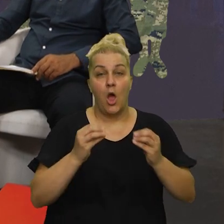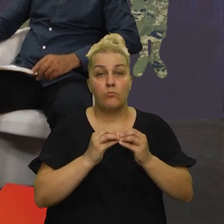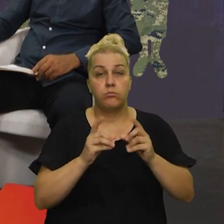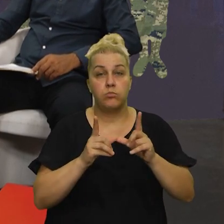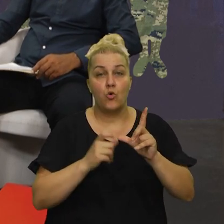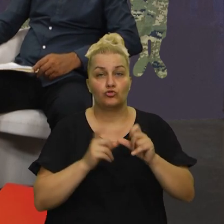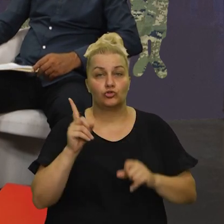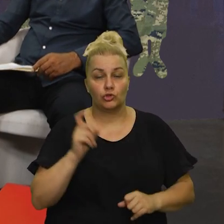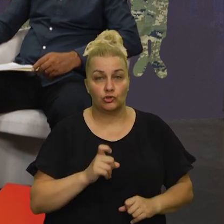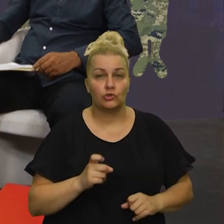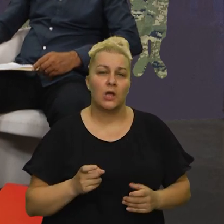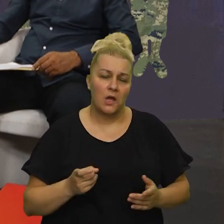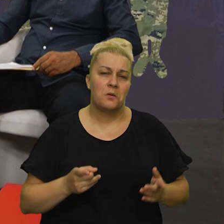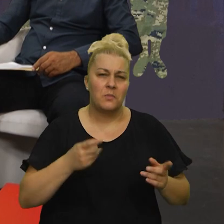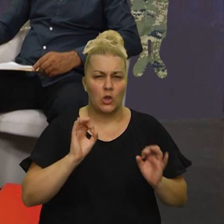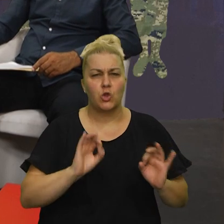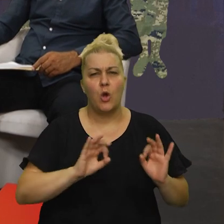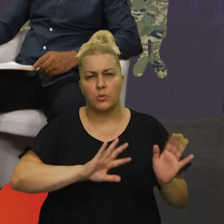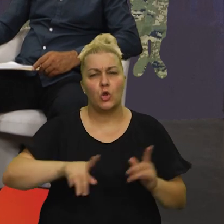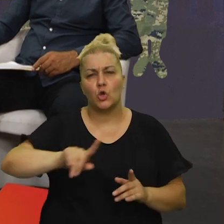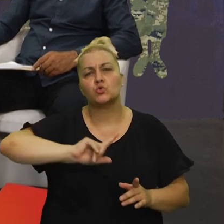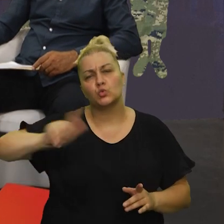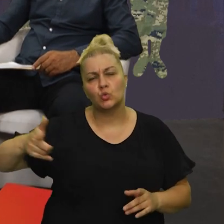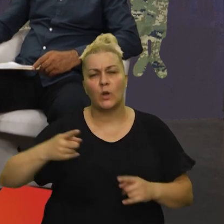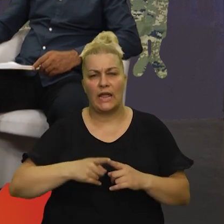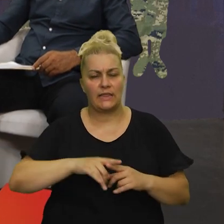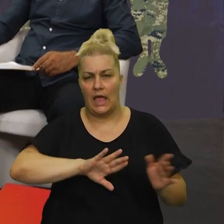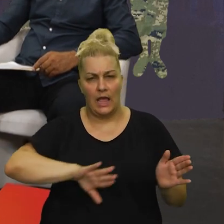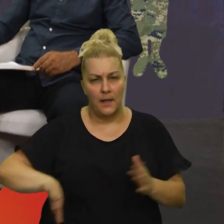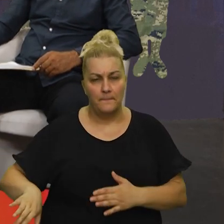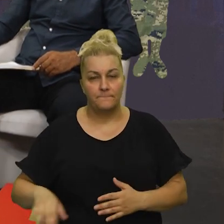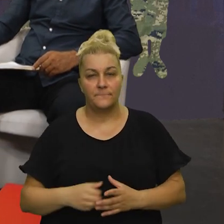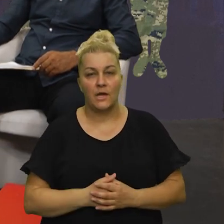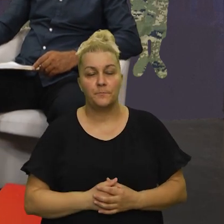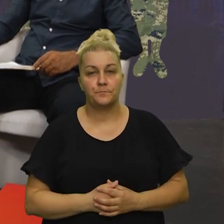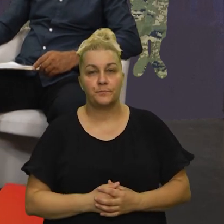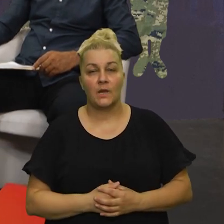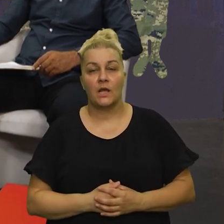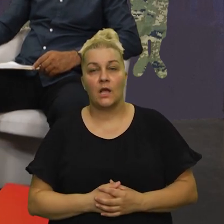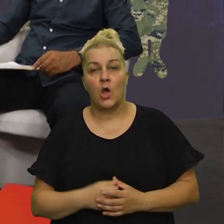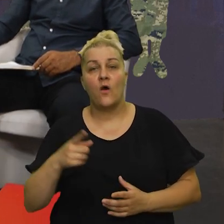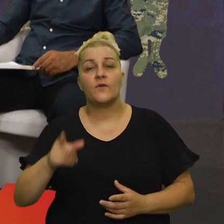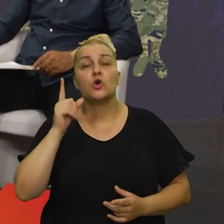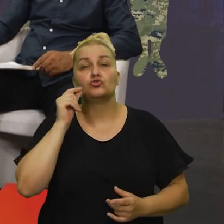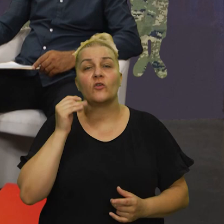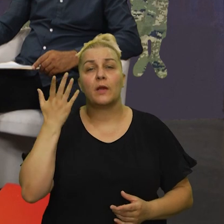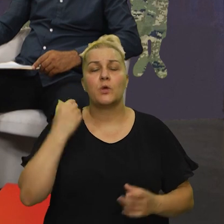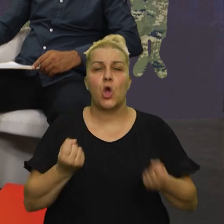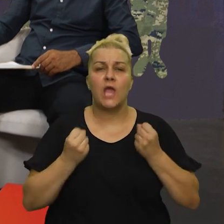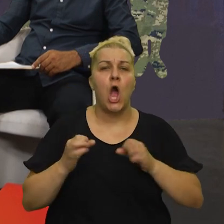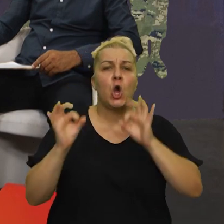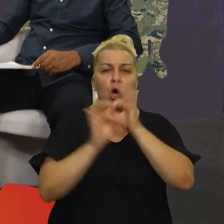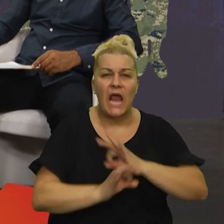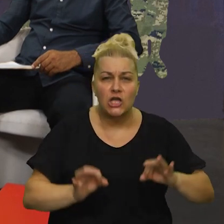Bušića. Dobro, to su sad neke druge teme. Tako je, tako je. Da, nažalost. Znači, čovjek je bio